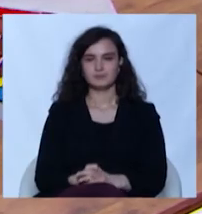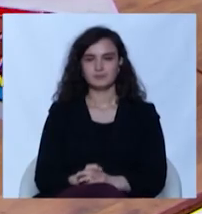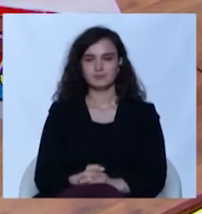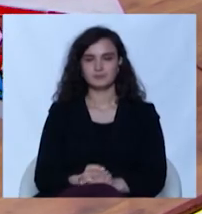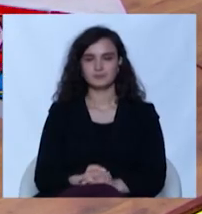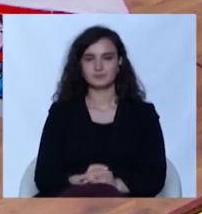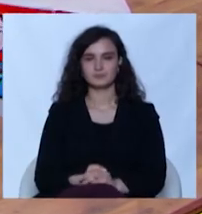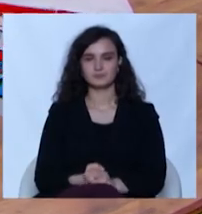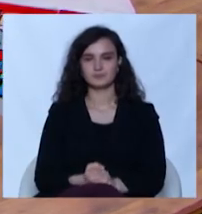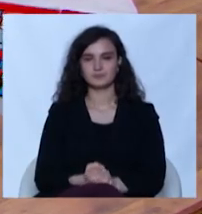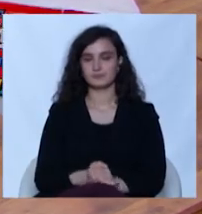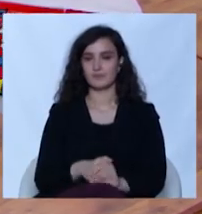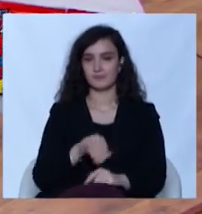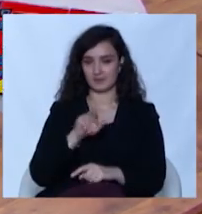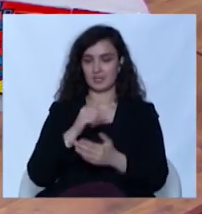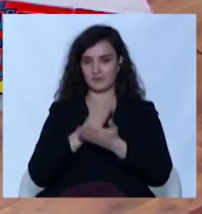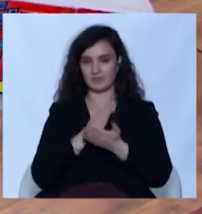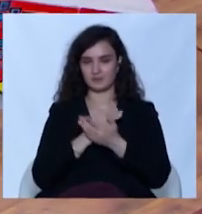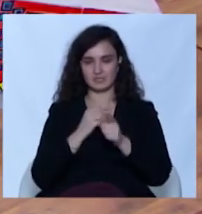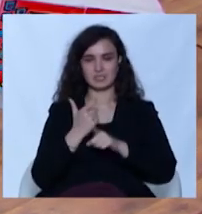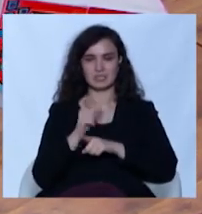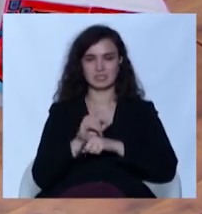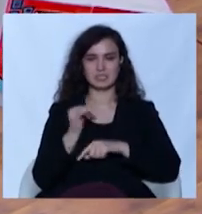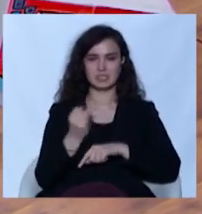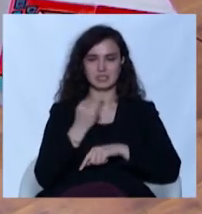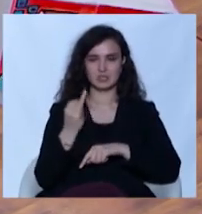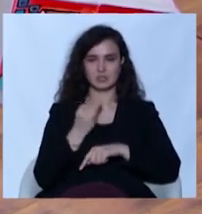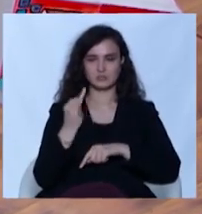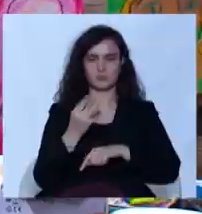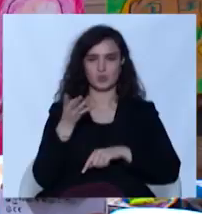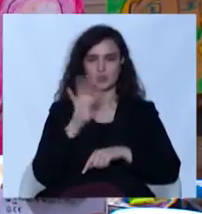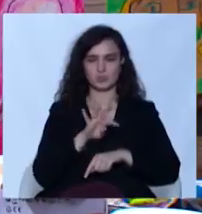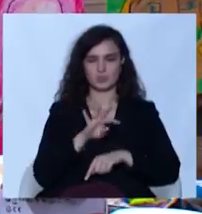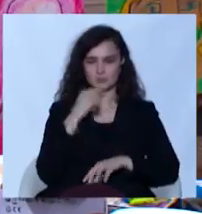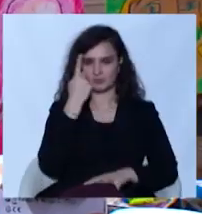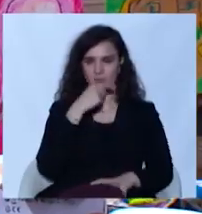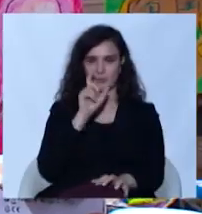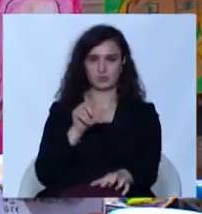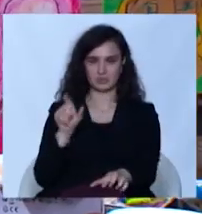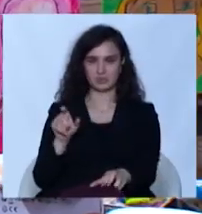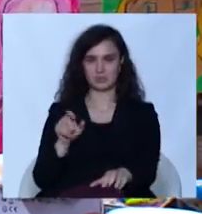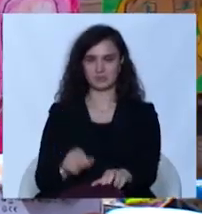და აი აქ გვაქვს ძალიან საინტერესო ოთხი პორტრეტი.